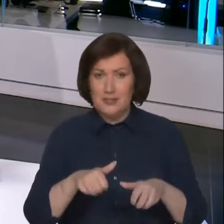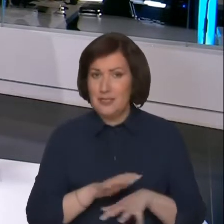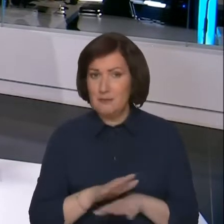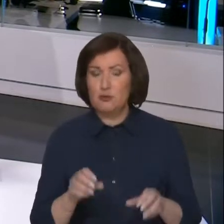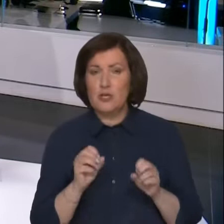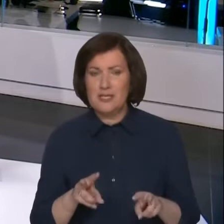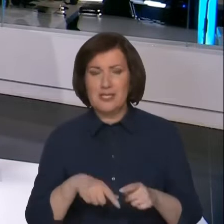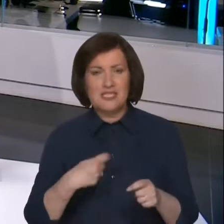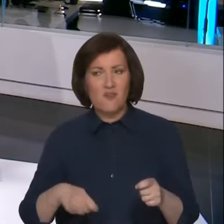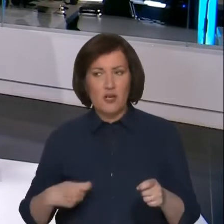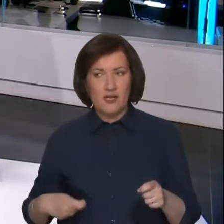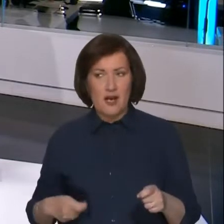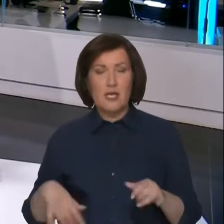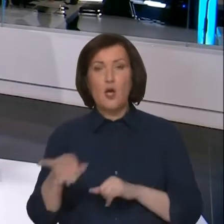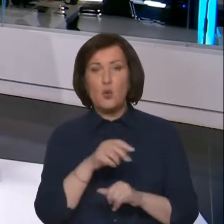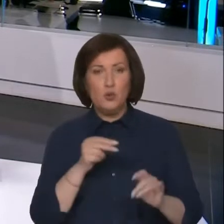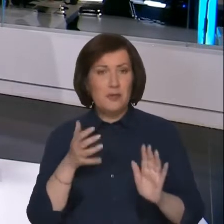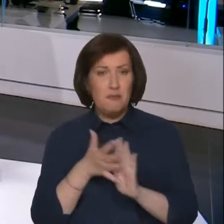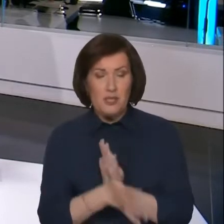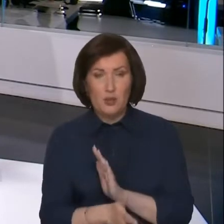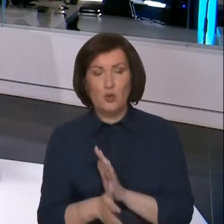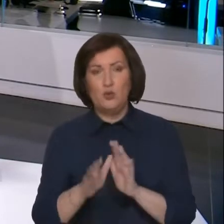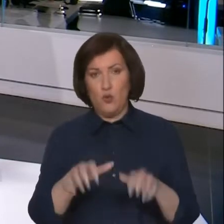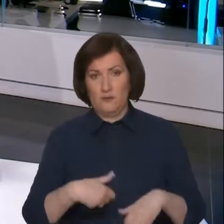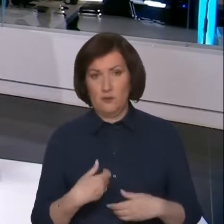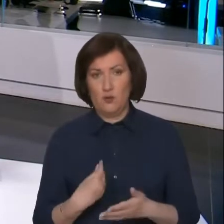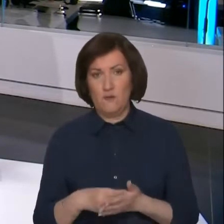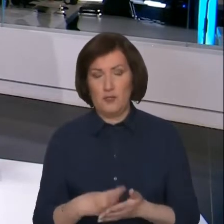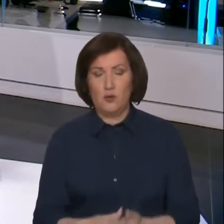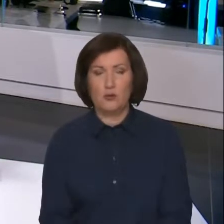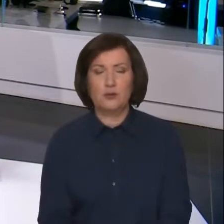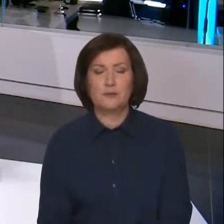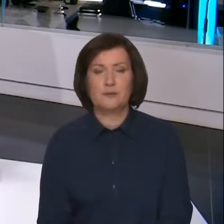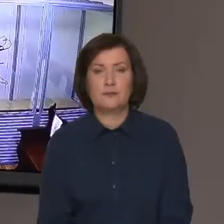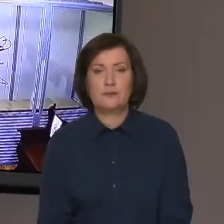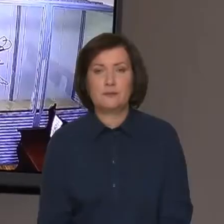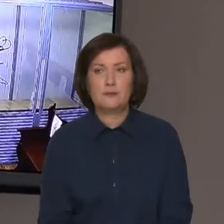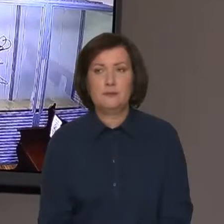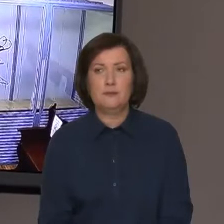ризик зволікання і куди підуть конфісковані гроші, розбиралася Леся Виховська.